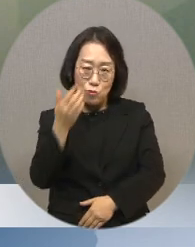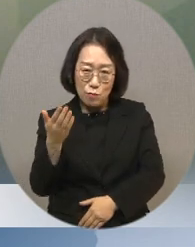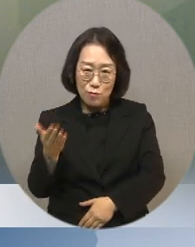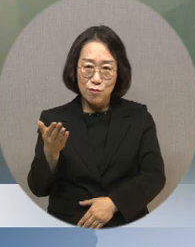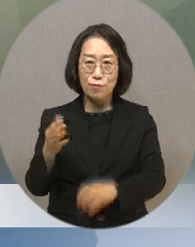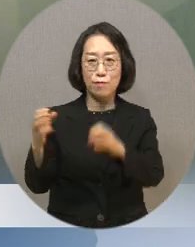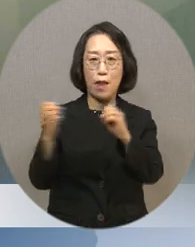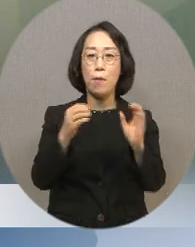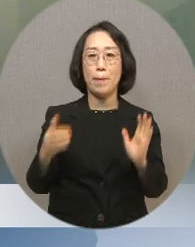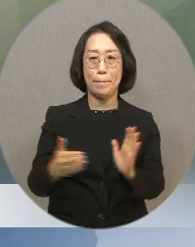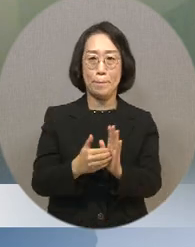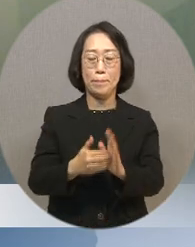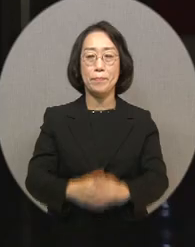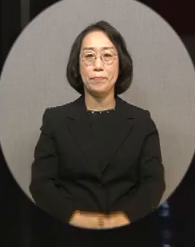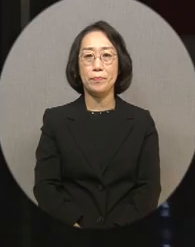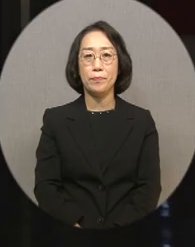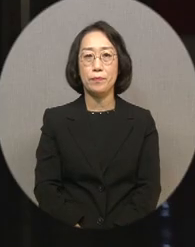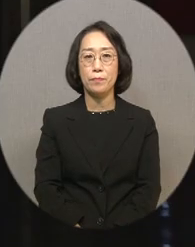들어봤습니다.